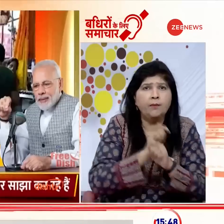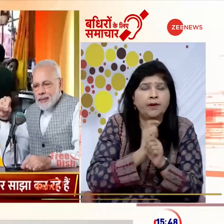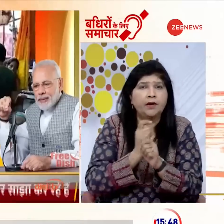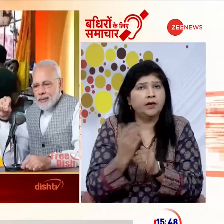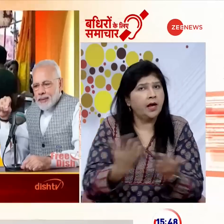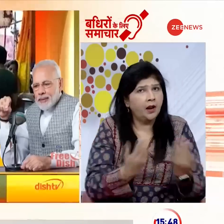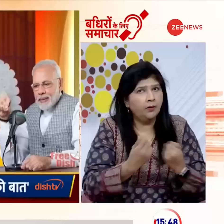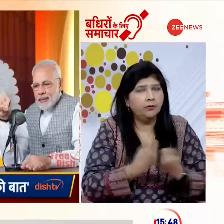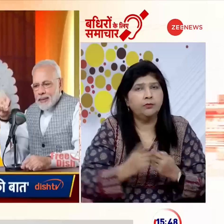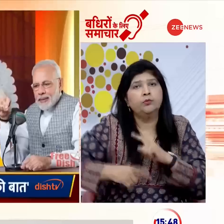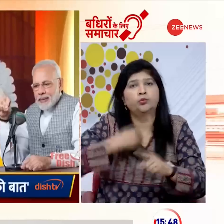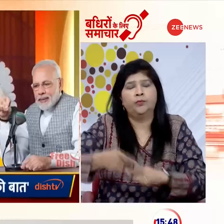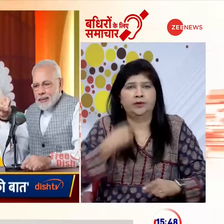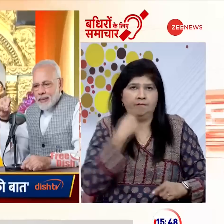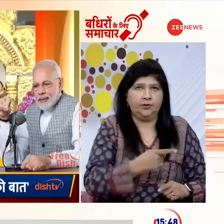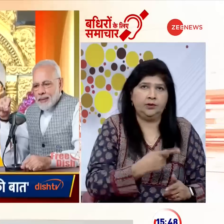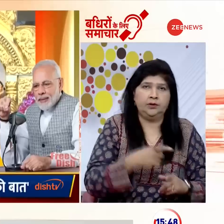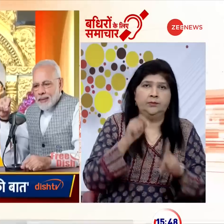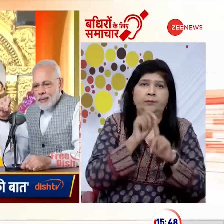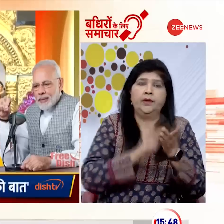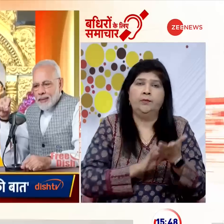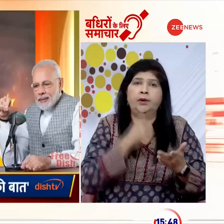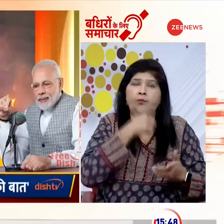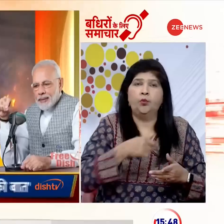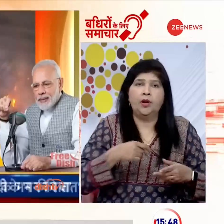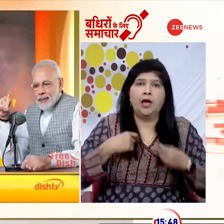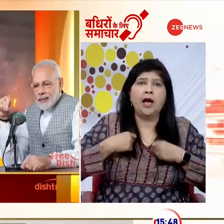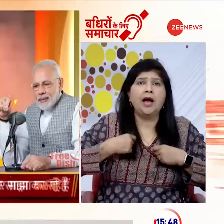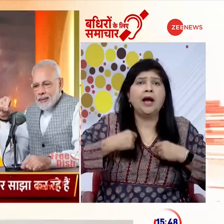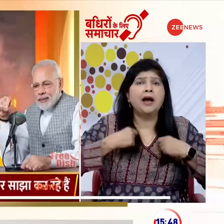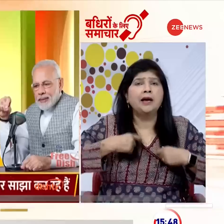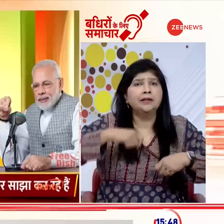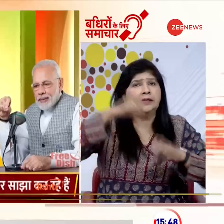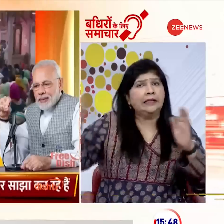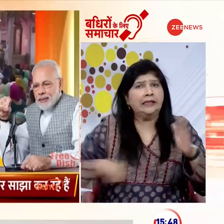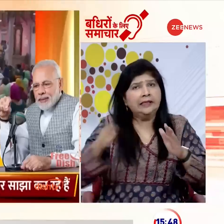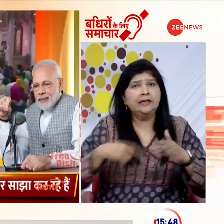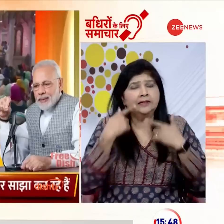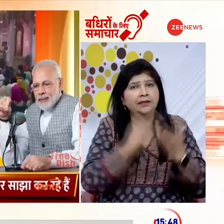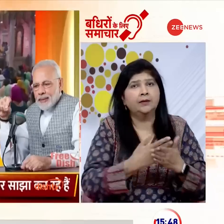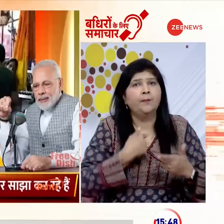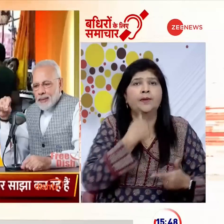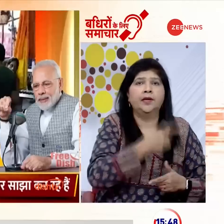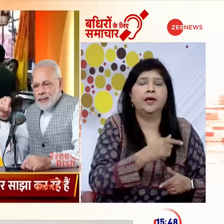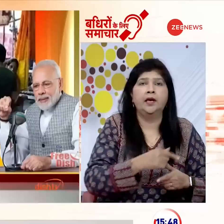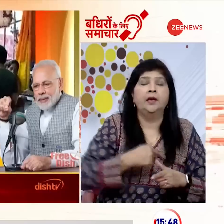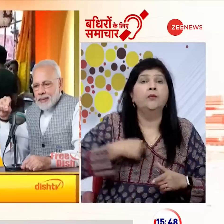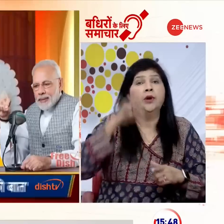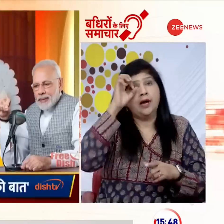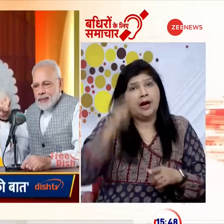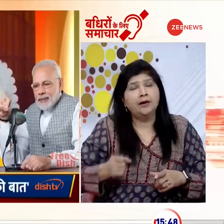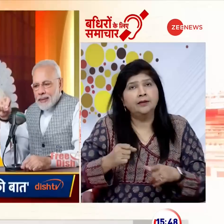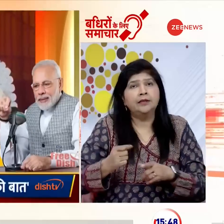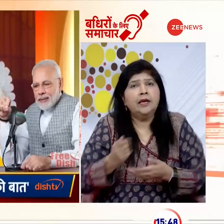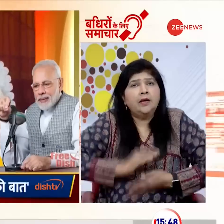लोकल को फिर दोहराया। पीएम ने खादी का जिक्र करते हुए बताया, गांधी जयंती पर